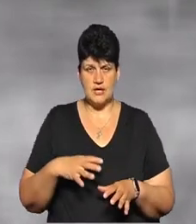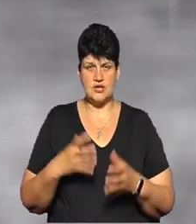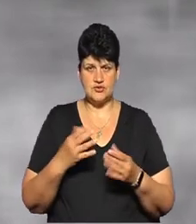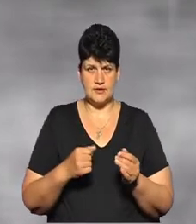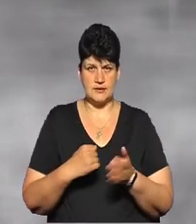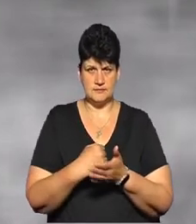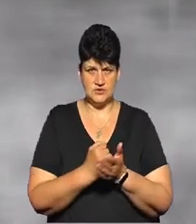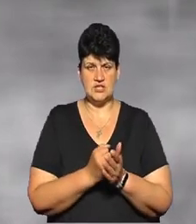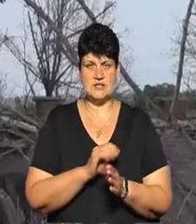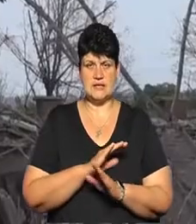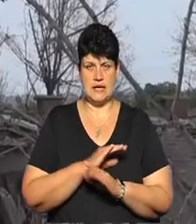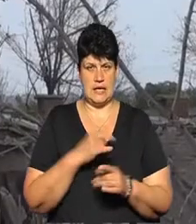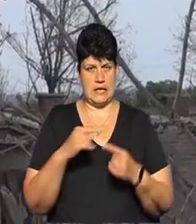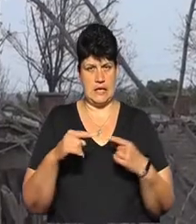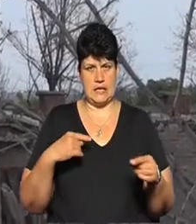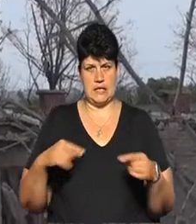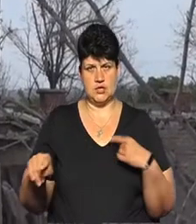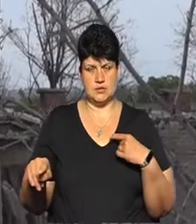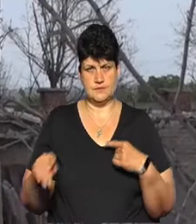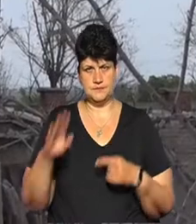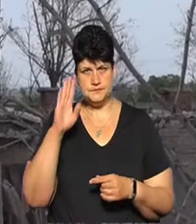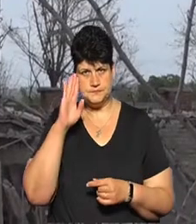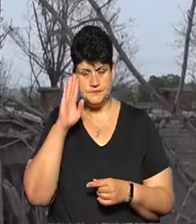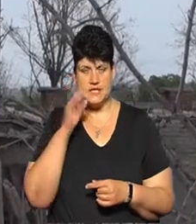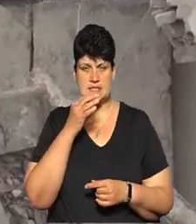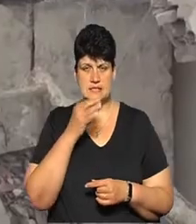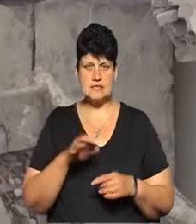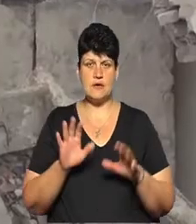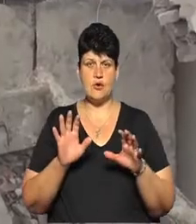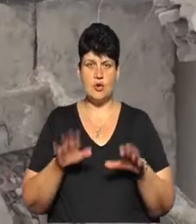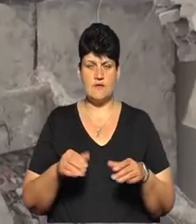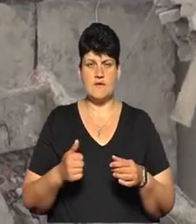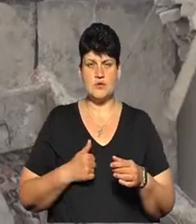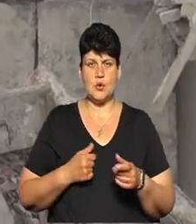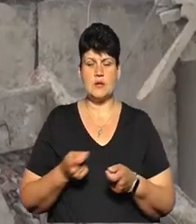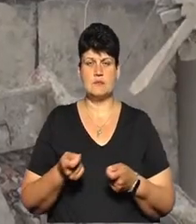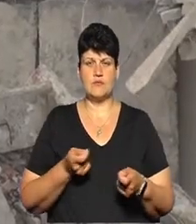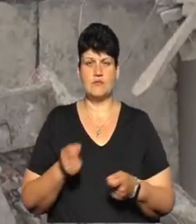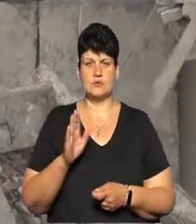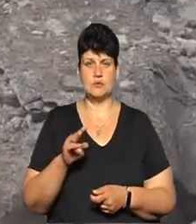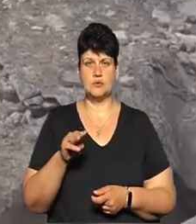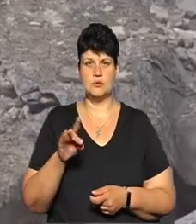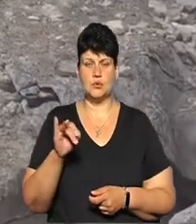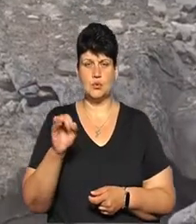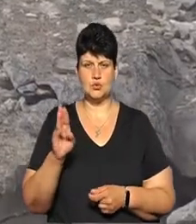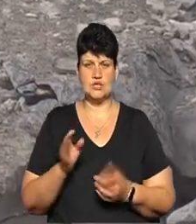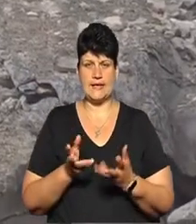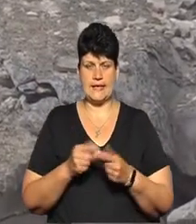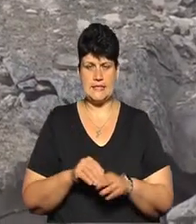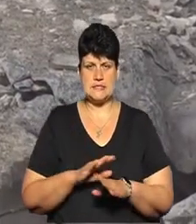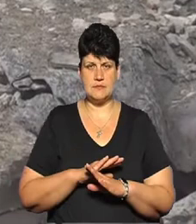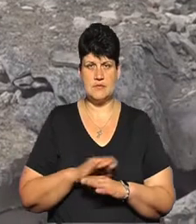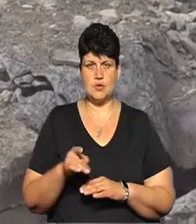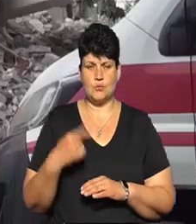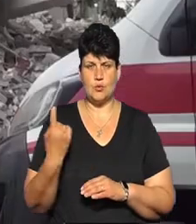загибелі інших вихідців з громади. Як розповів голова обласної військової адміністрації Володимир Труш, кількість загиблих з Тернопільщини під час